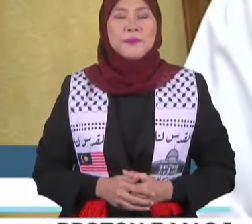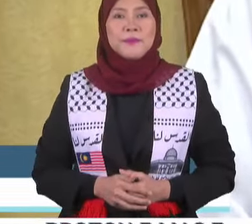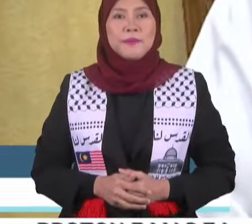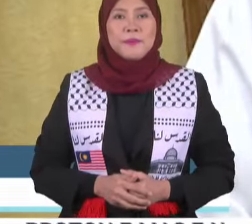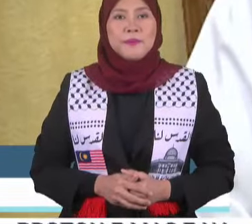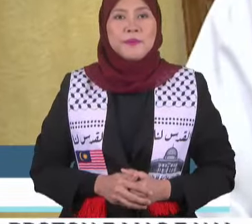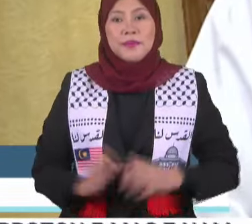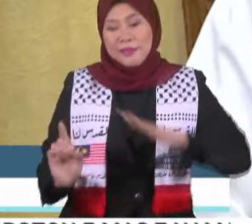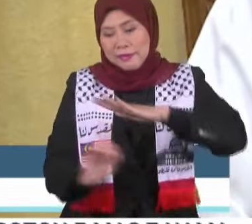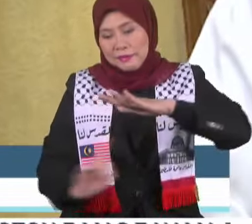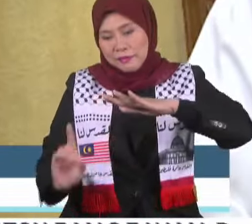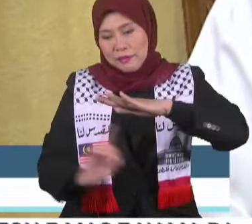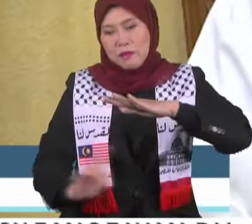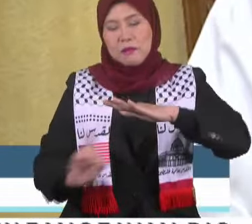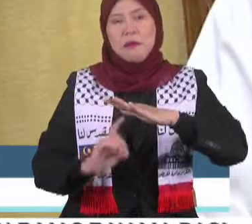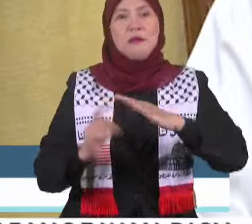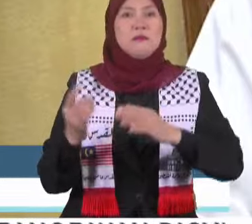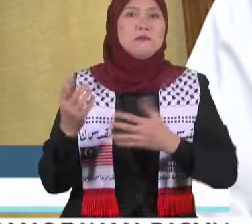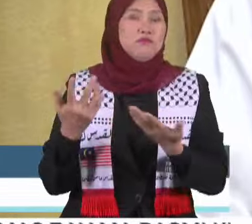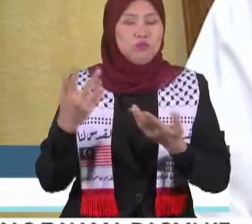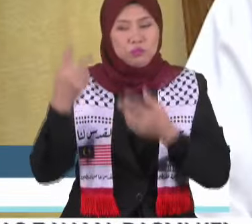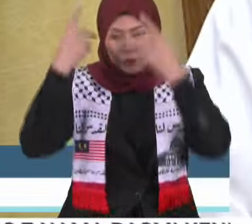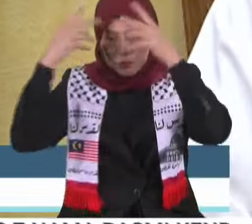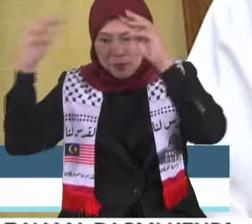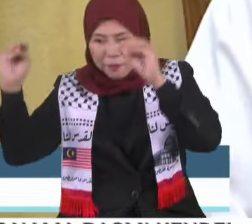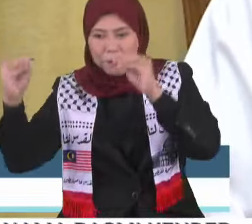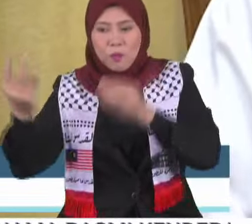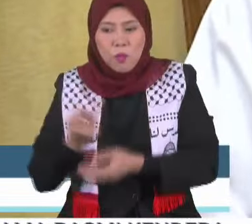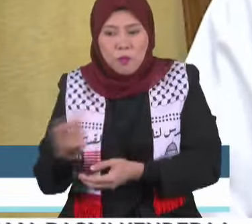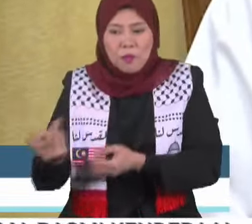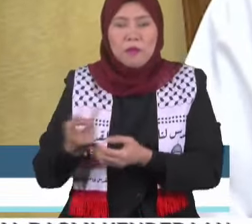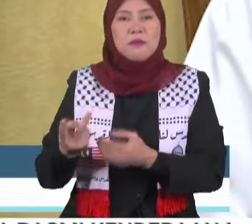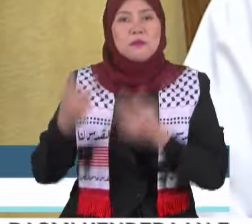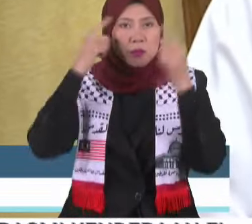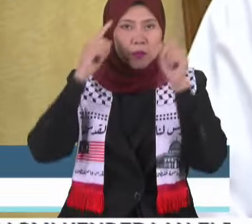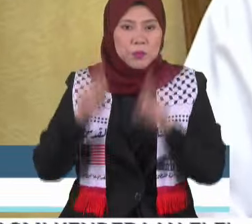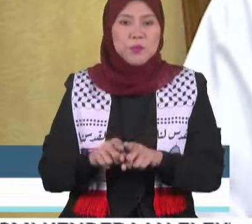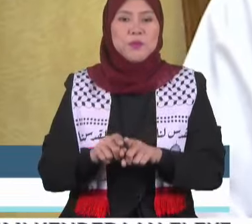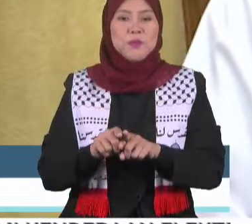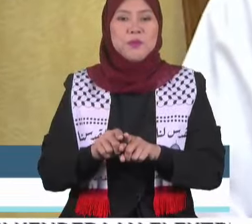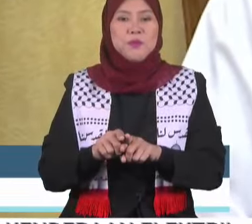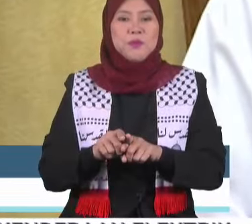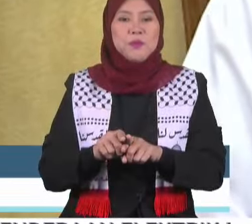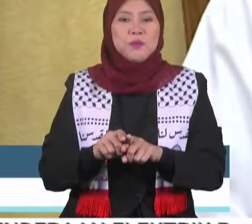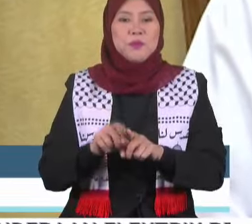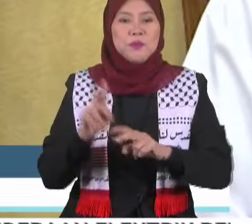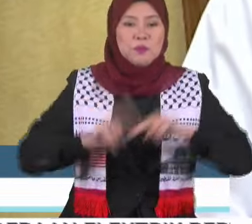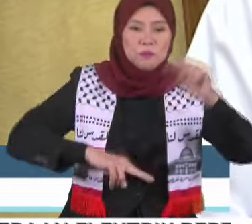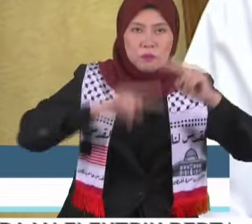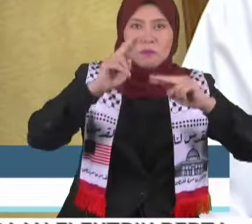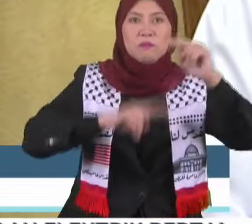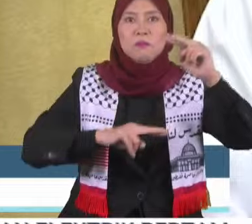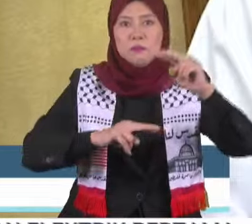Dari segi dasar, kedua Perdana Menteri dah bersetuju untuk menyegerakan. Jadi kalau sebaik